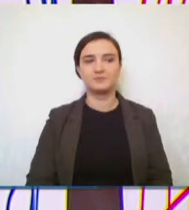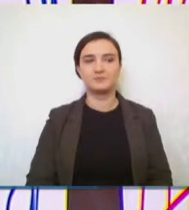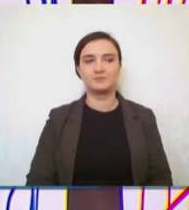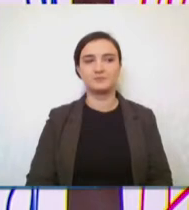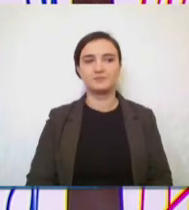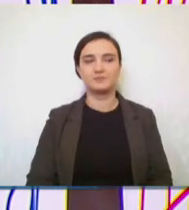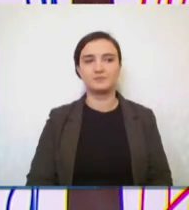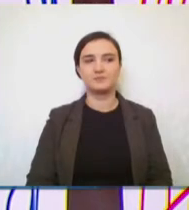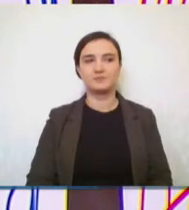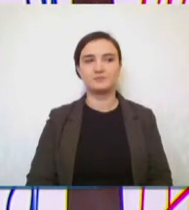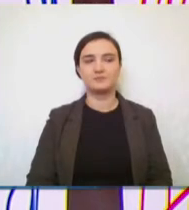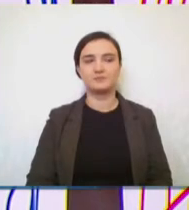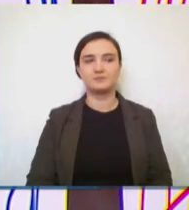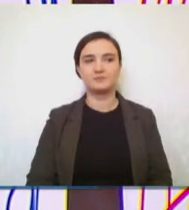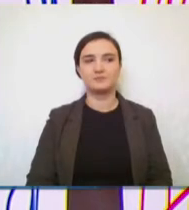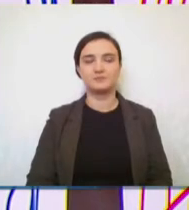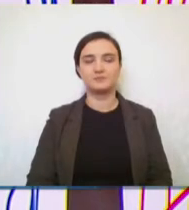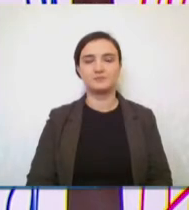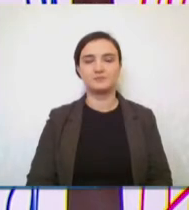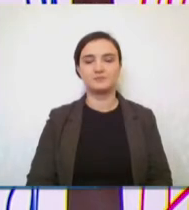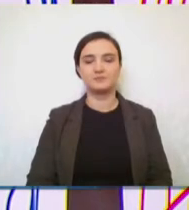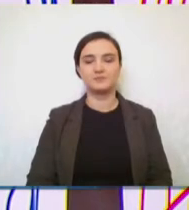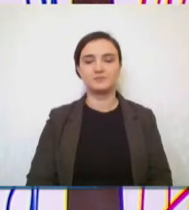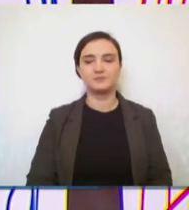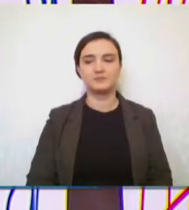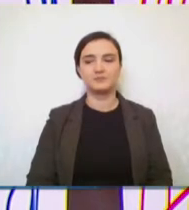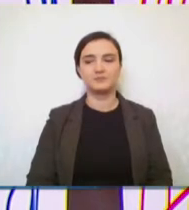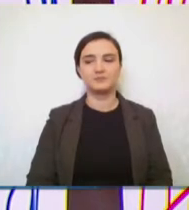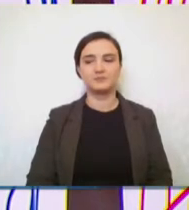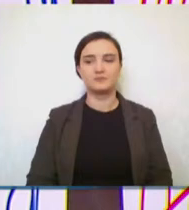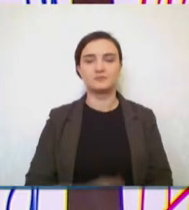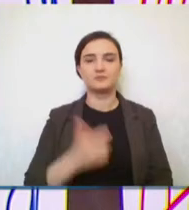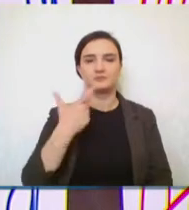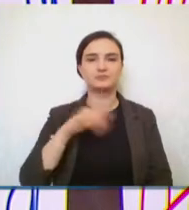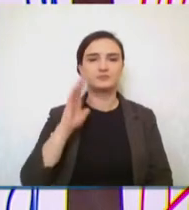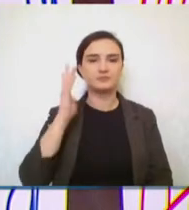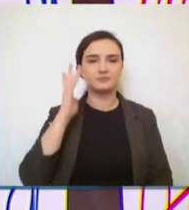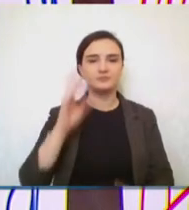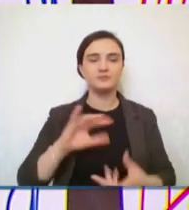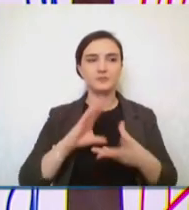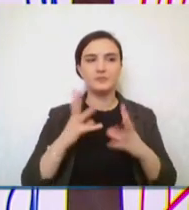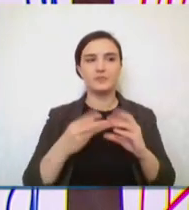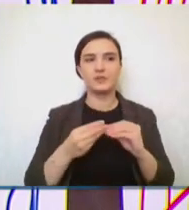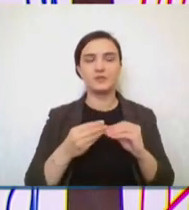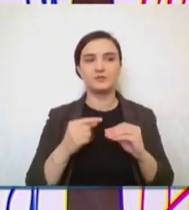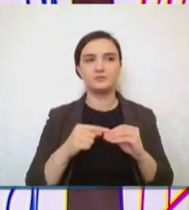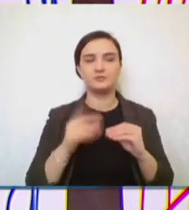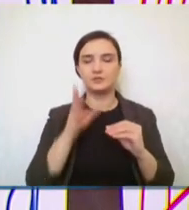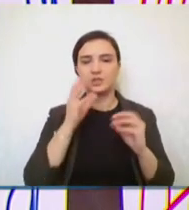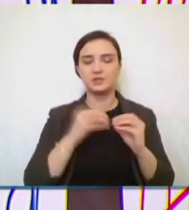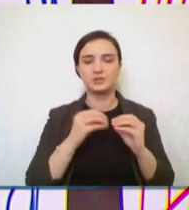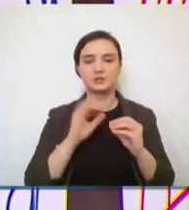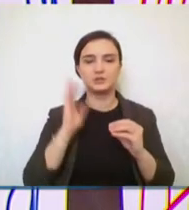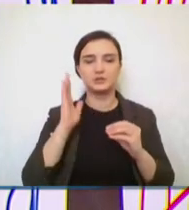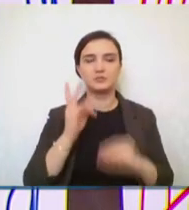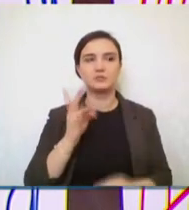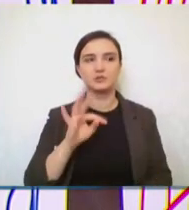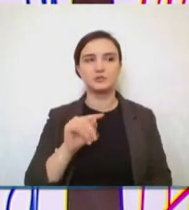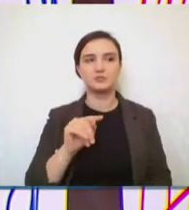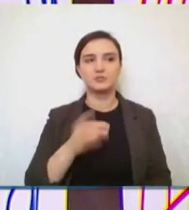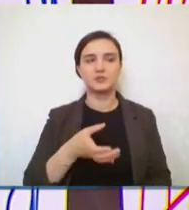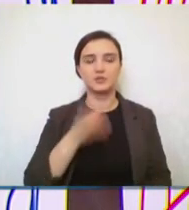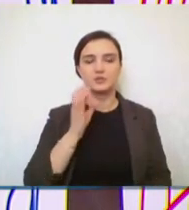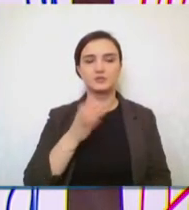გაიხარეთ. დასვიჩე კითხვა. რა მაინტერესებს? პნევის მატარებელი ვარ სტატოთ 1-10 წელი, მაგრამ სტომ